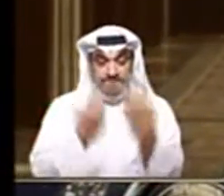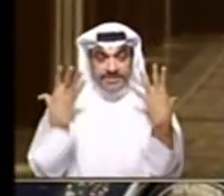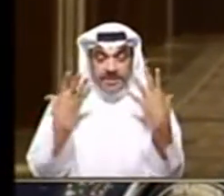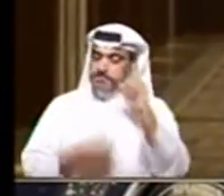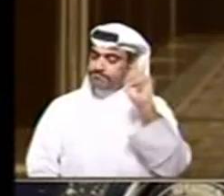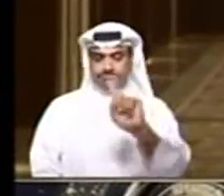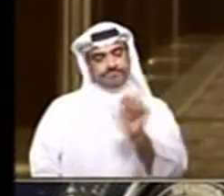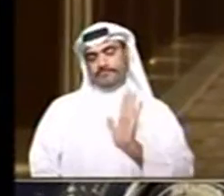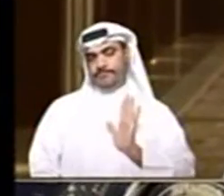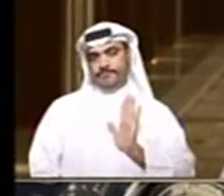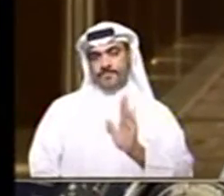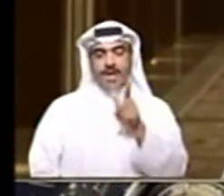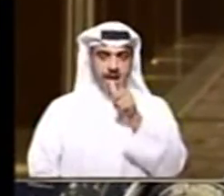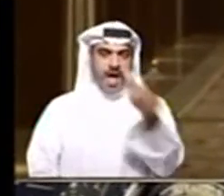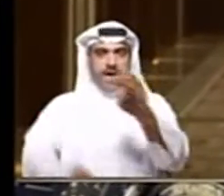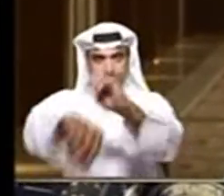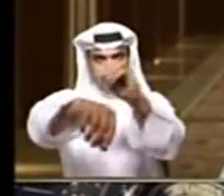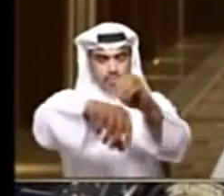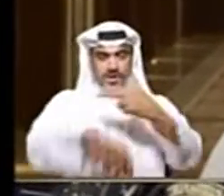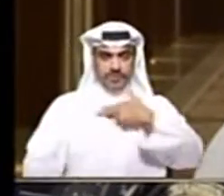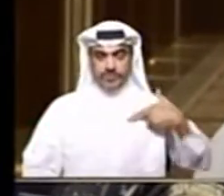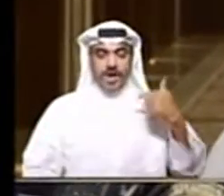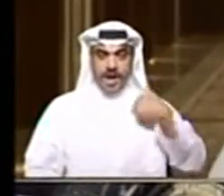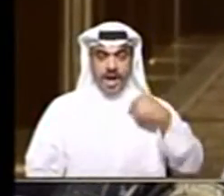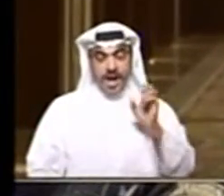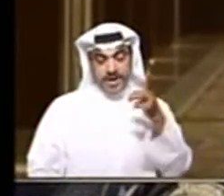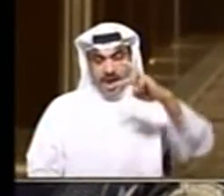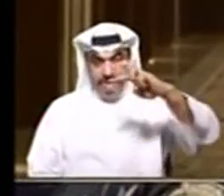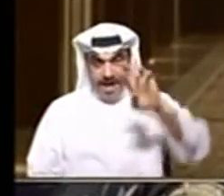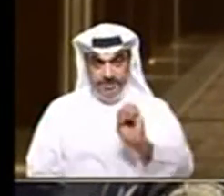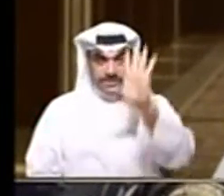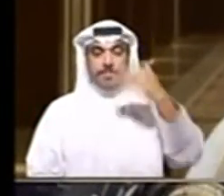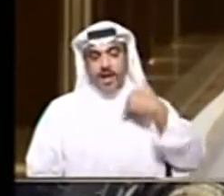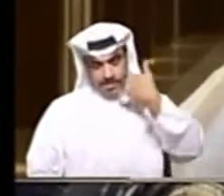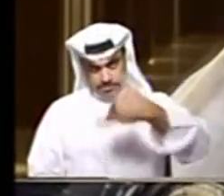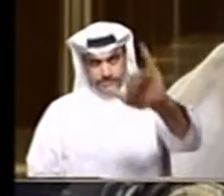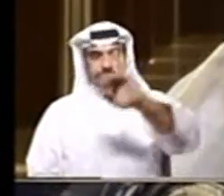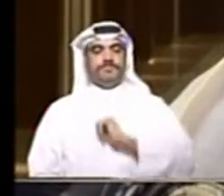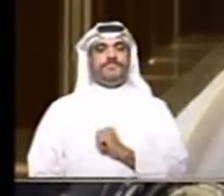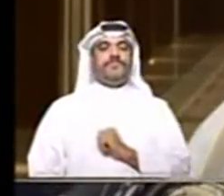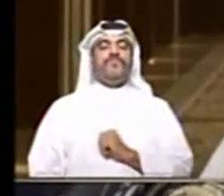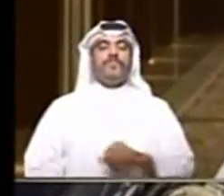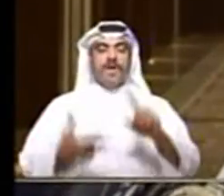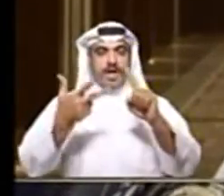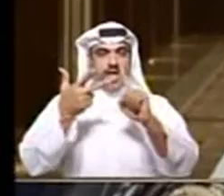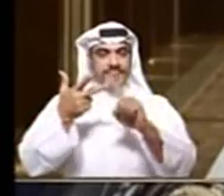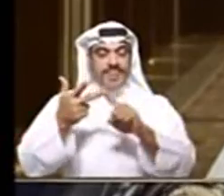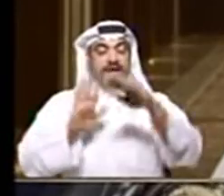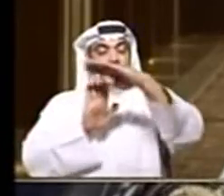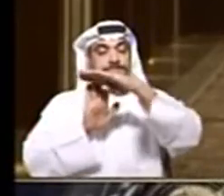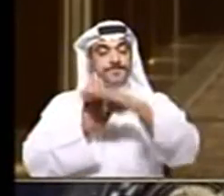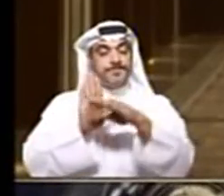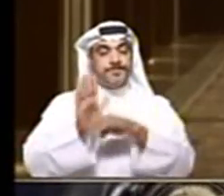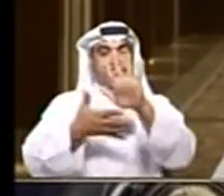لكني سأوجه الدعوة وسأحضر صباح يوم الأحد. أما بالنسبة نتكلم عن جدول أعمال المجلس